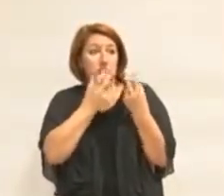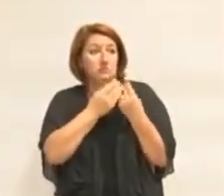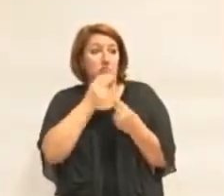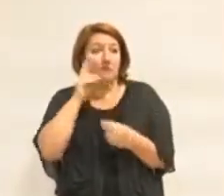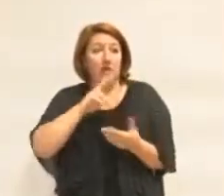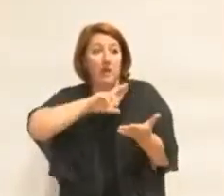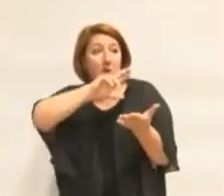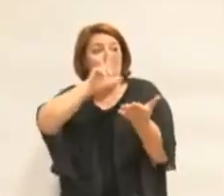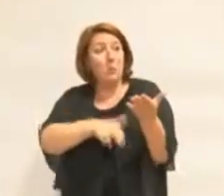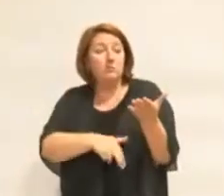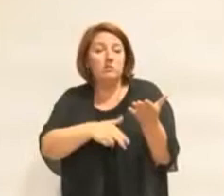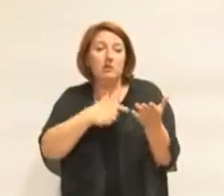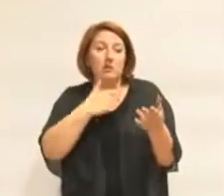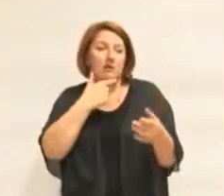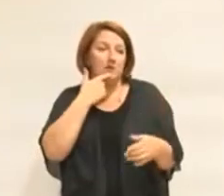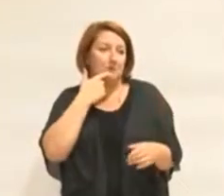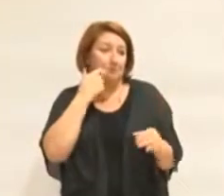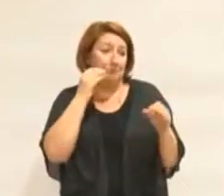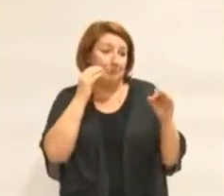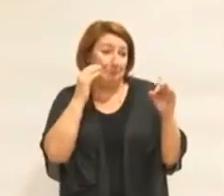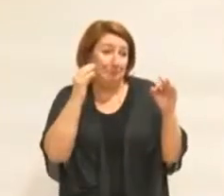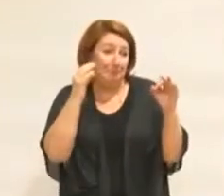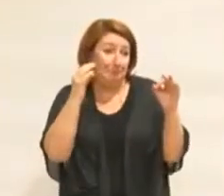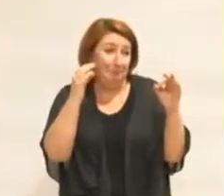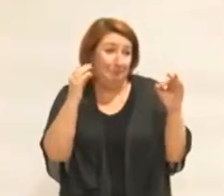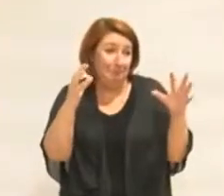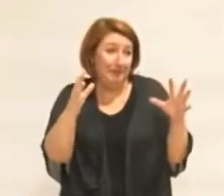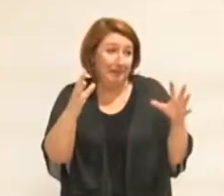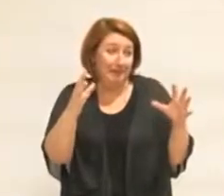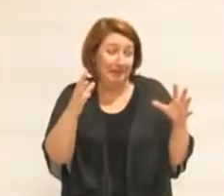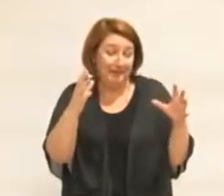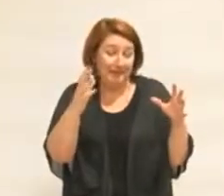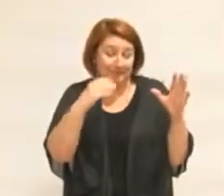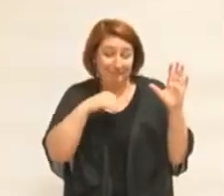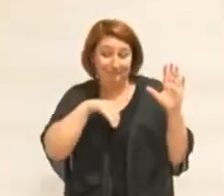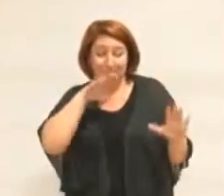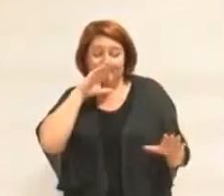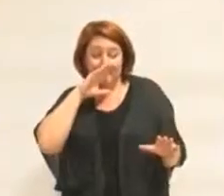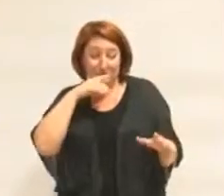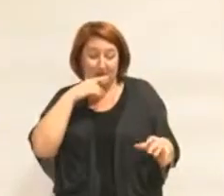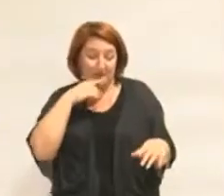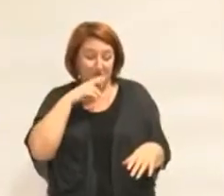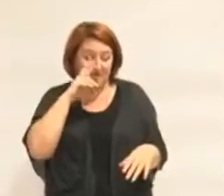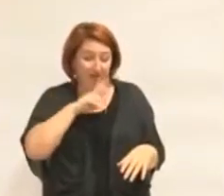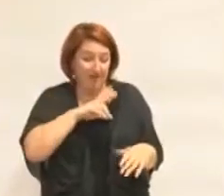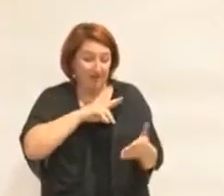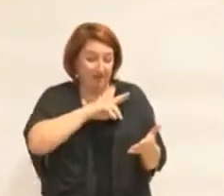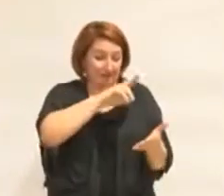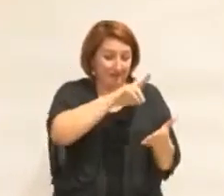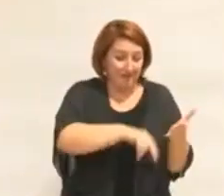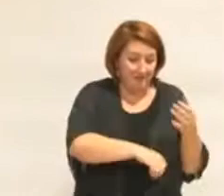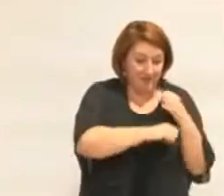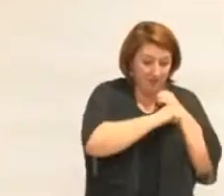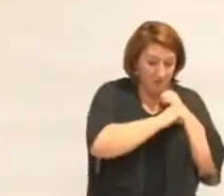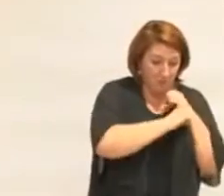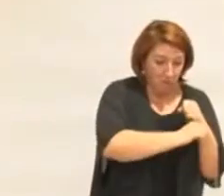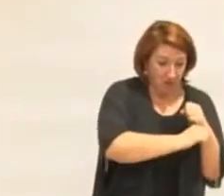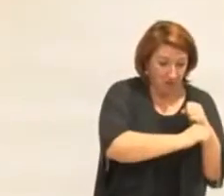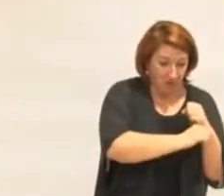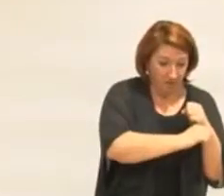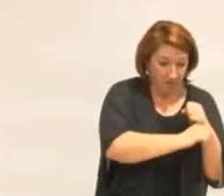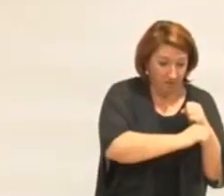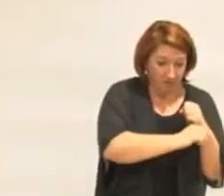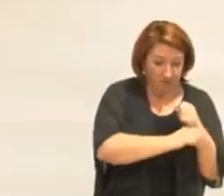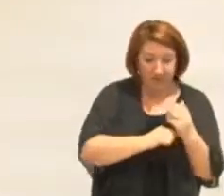puisse dire. D'un côté, on signe et on est contraint. De l'autre côté, on ne signe pas et on est